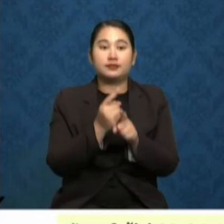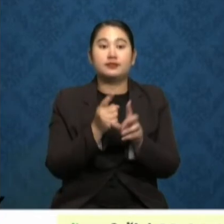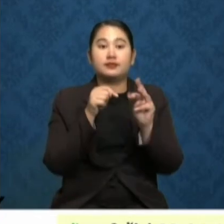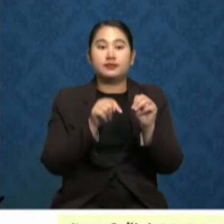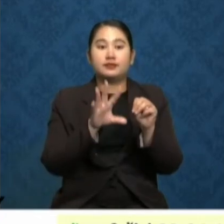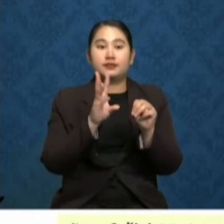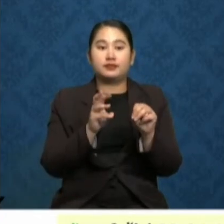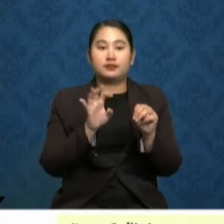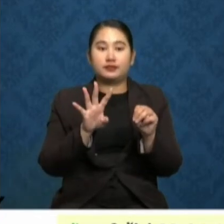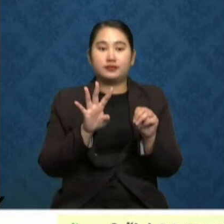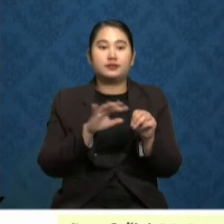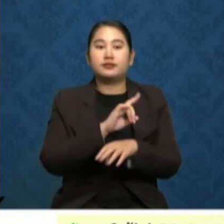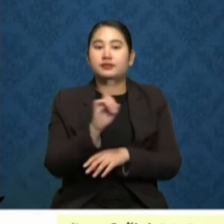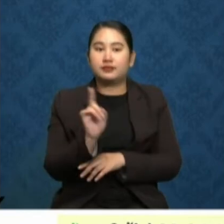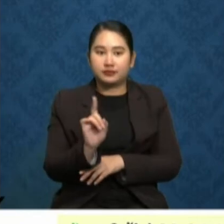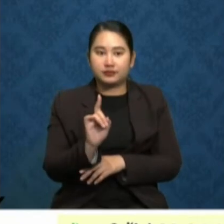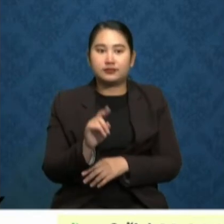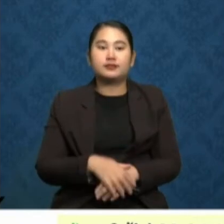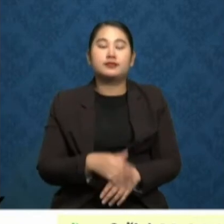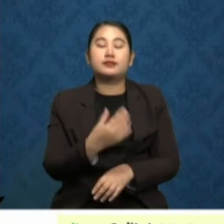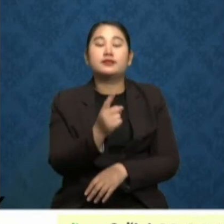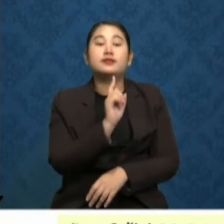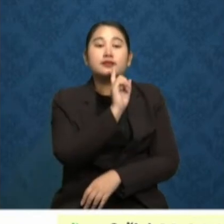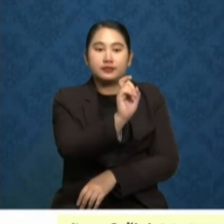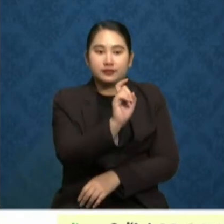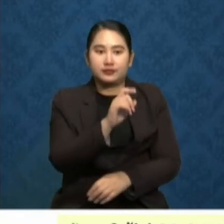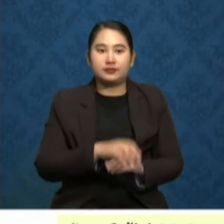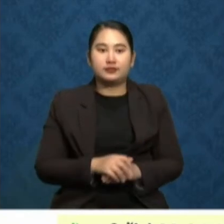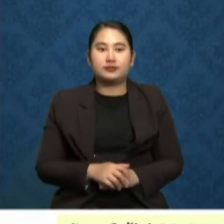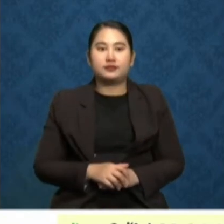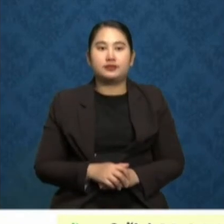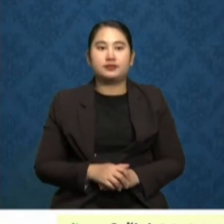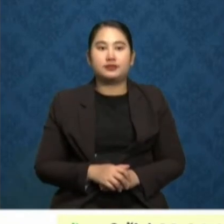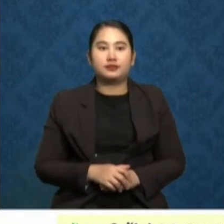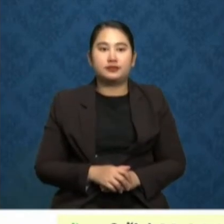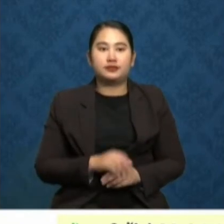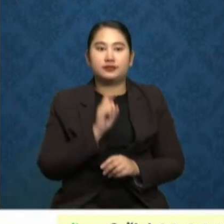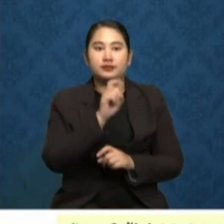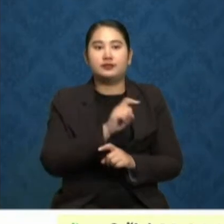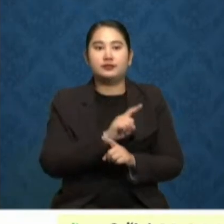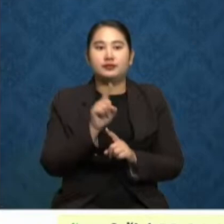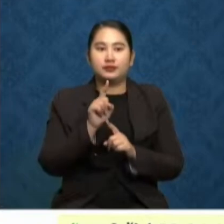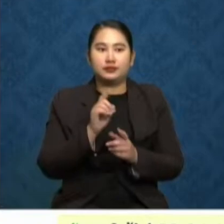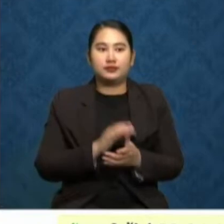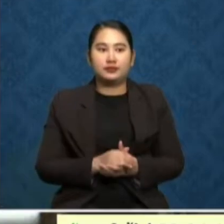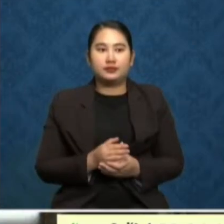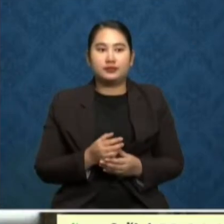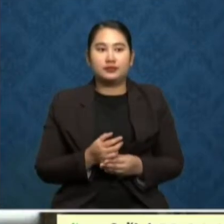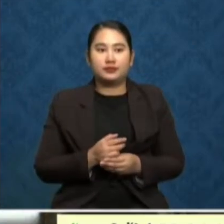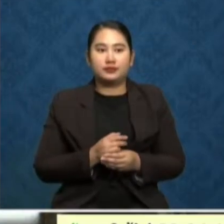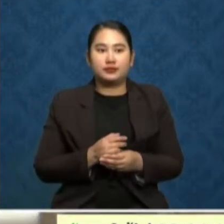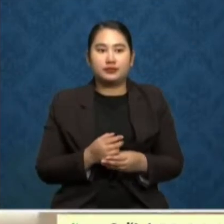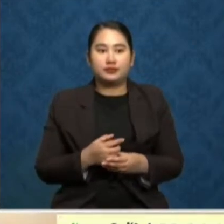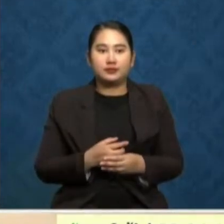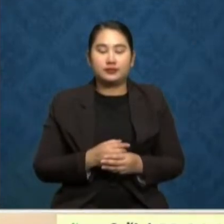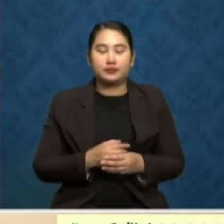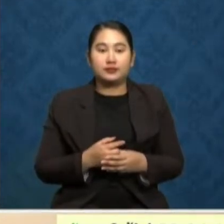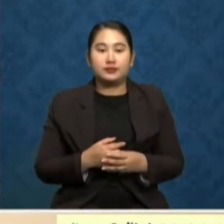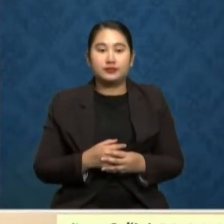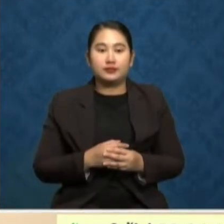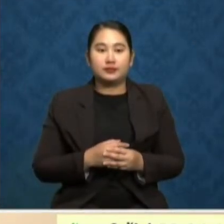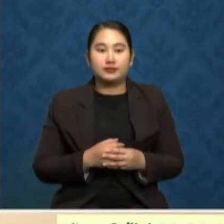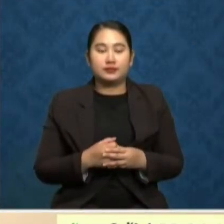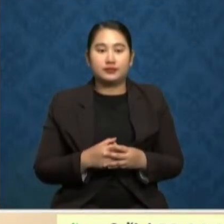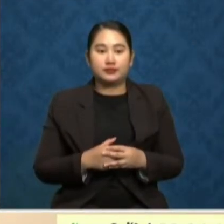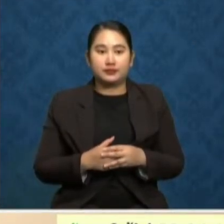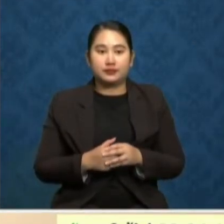ตา 64 เมื่อใดขอทราบรายละเอีดด้วย เป็นคำถามท 1ับ เฉือนท่อนหนมตีตลอบคถท